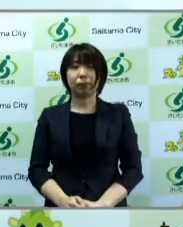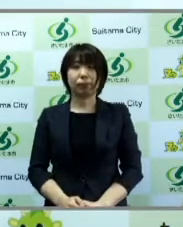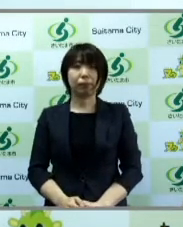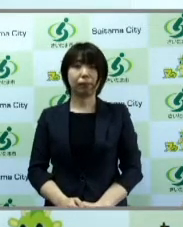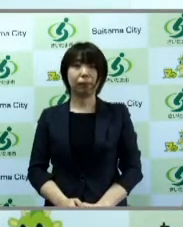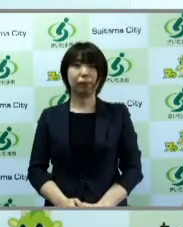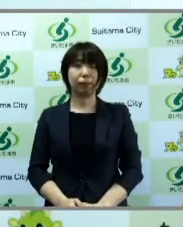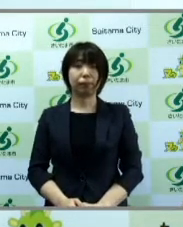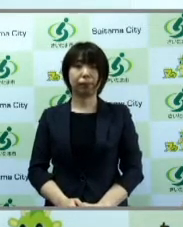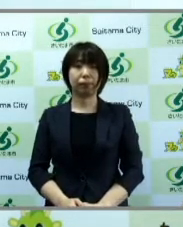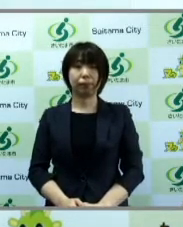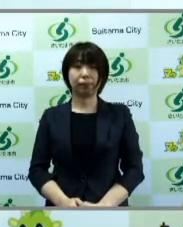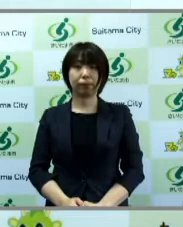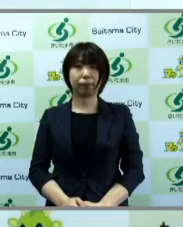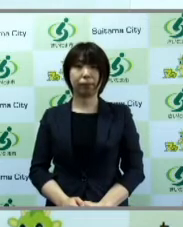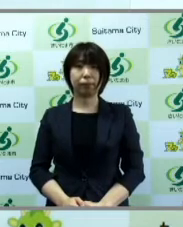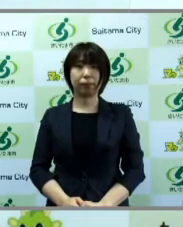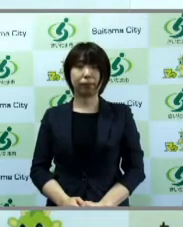はい、